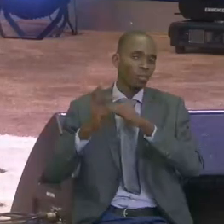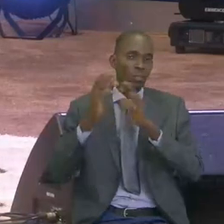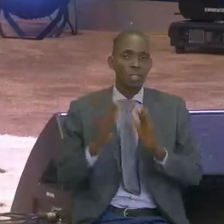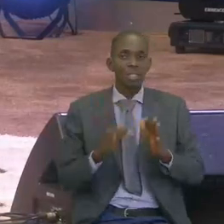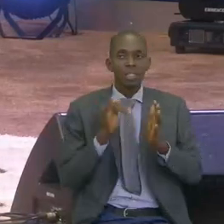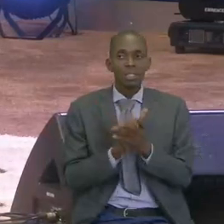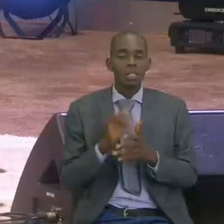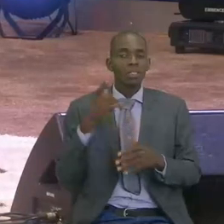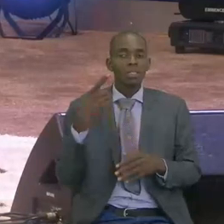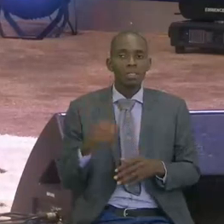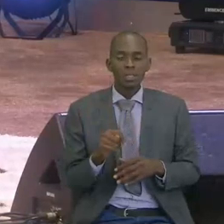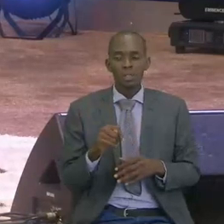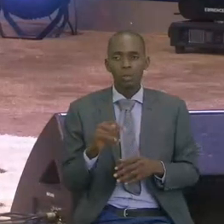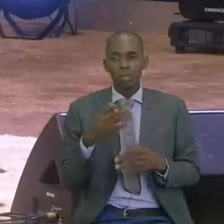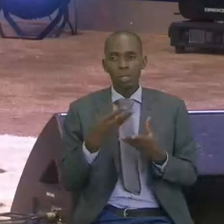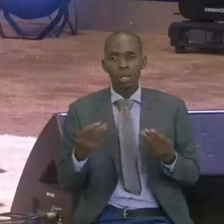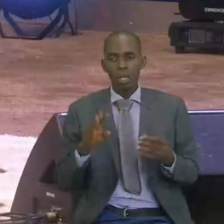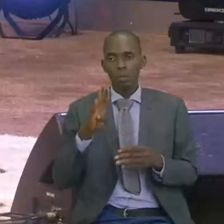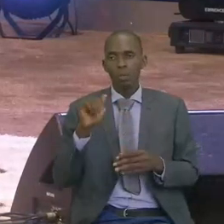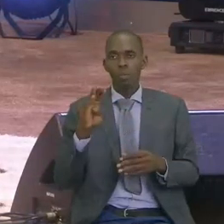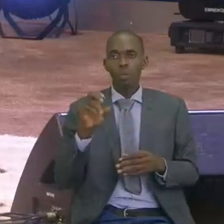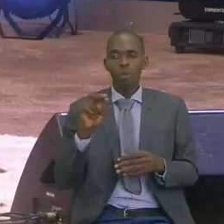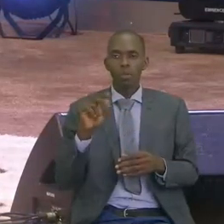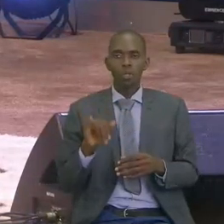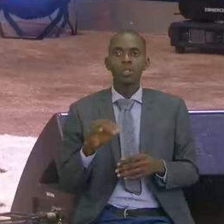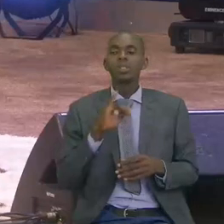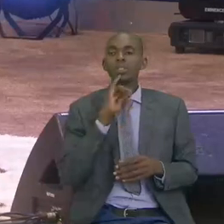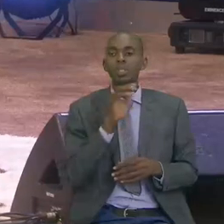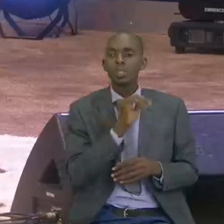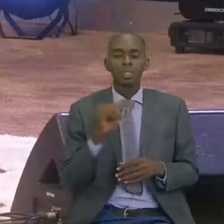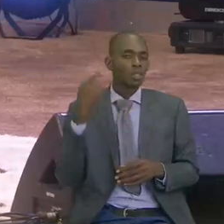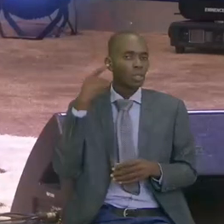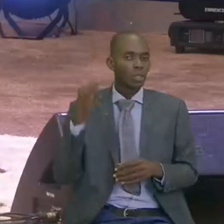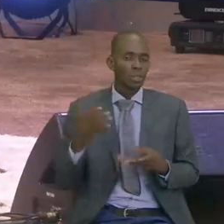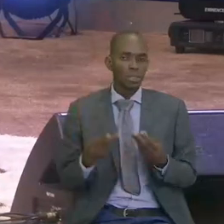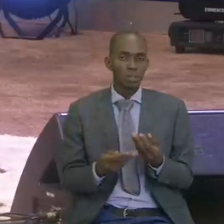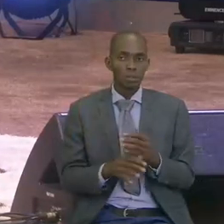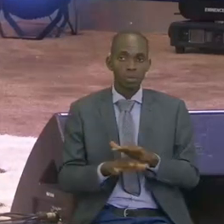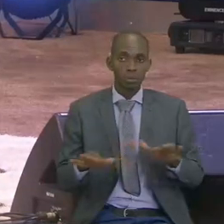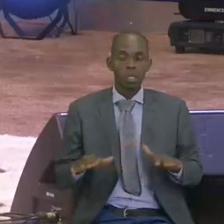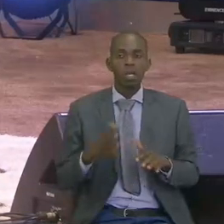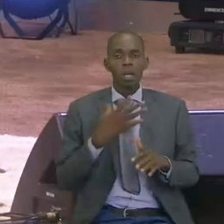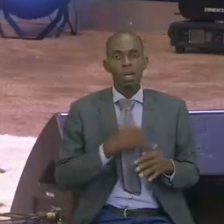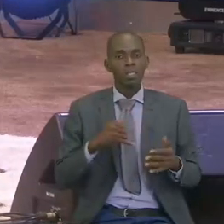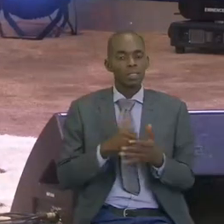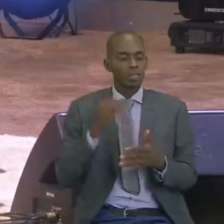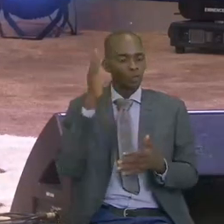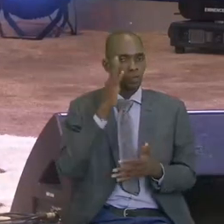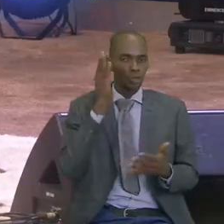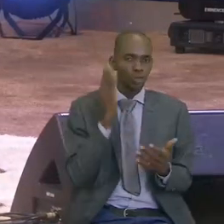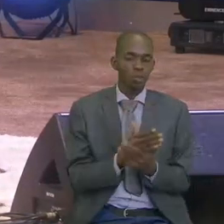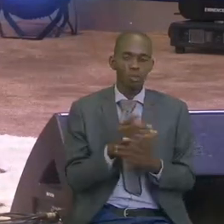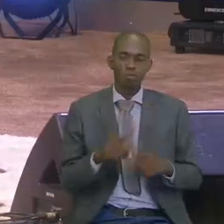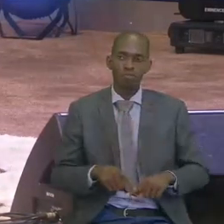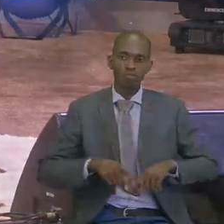prophétiquement que l'Éternel a brisé le bâton des méchants, la verge des dominations, oui. le règne de